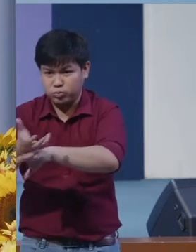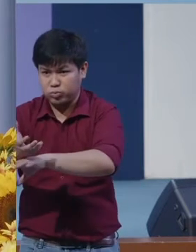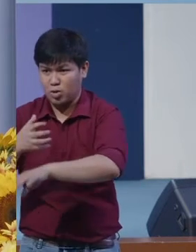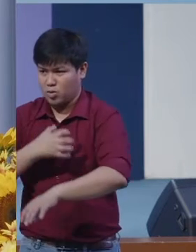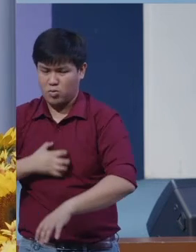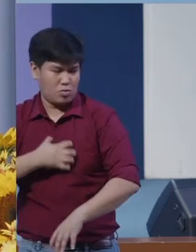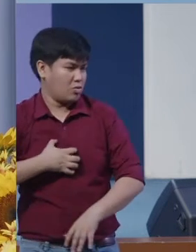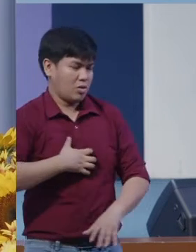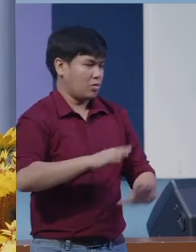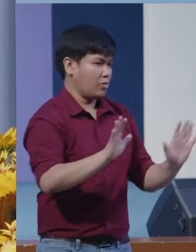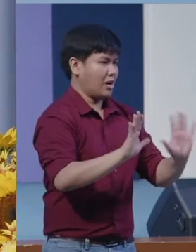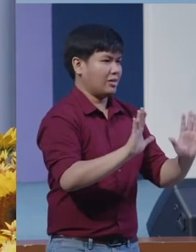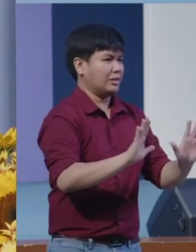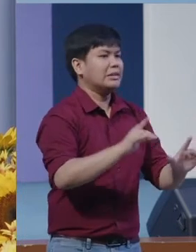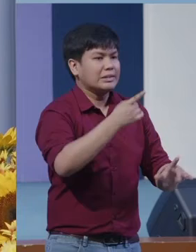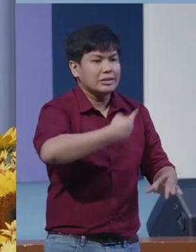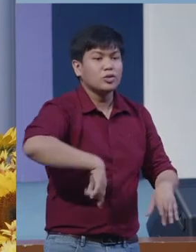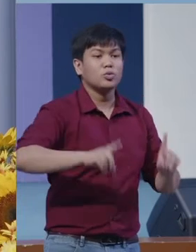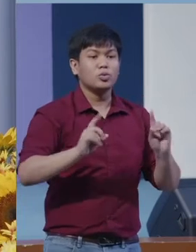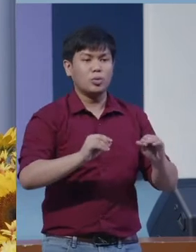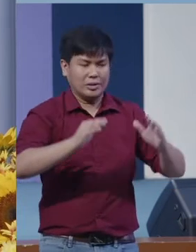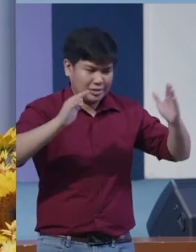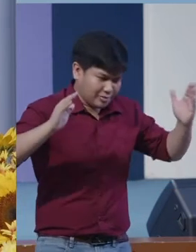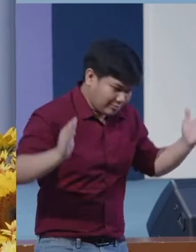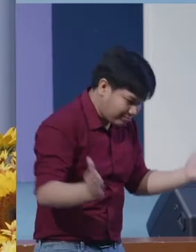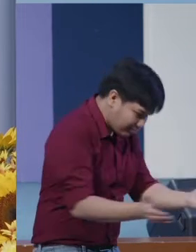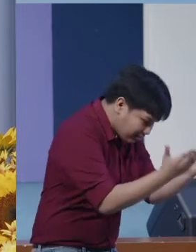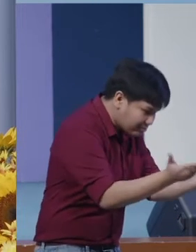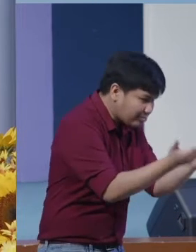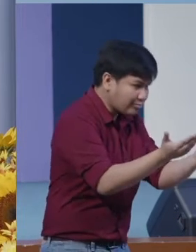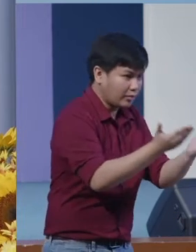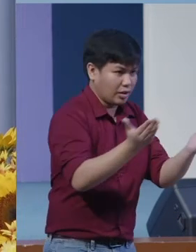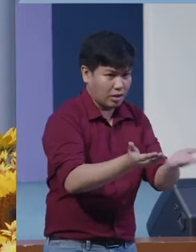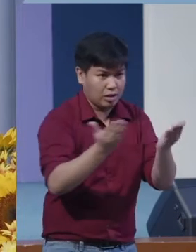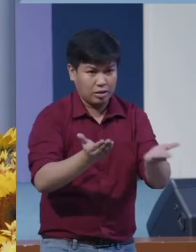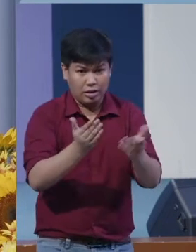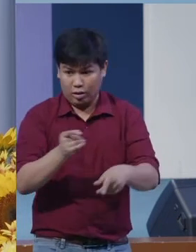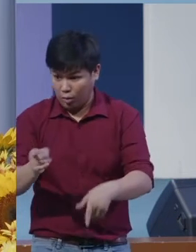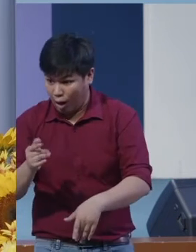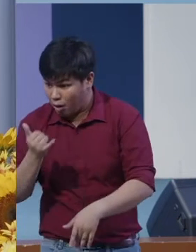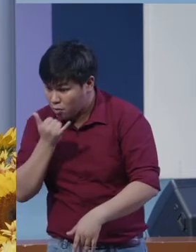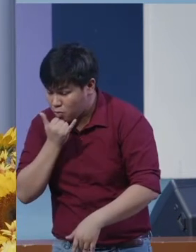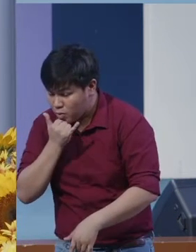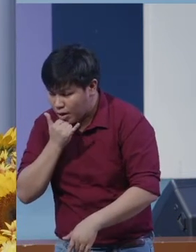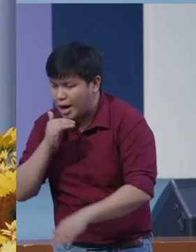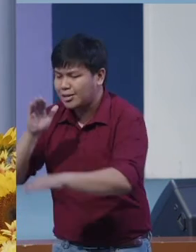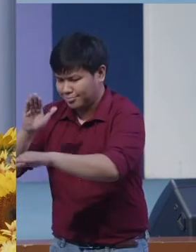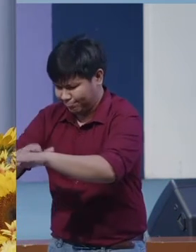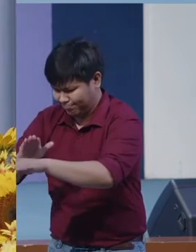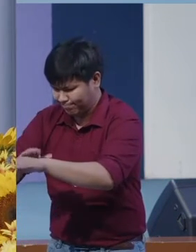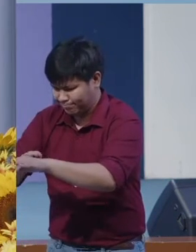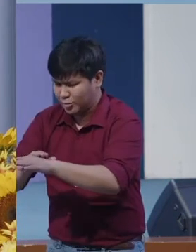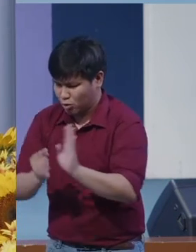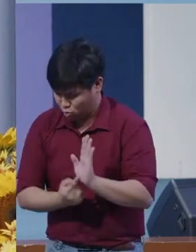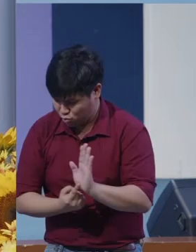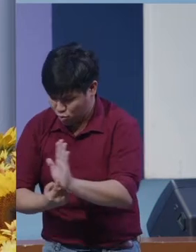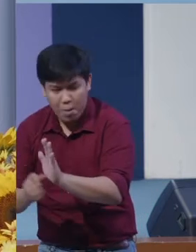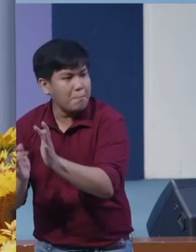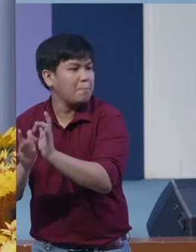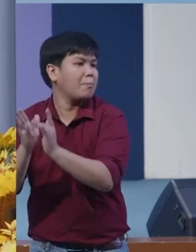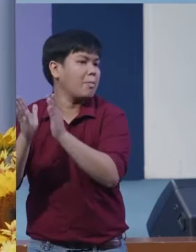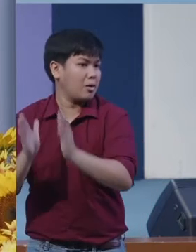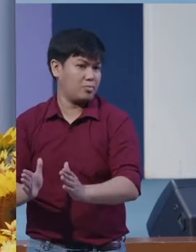ay maghikayat at ipanalangin at ang isa-isa. Imbis na yung praying audibly pero with